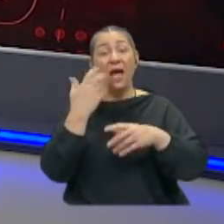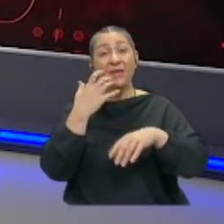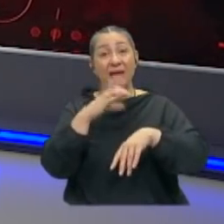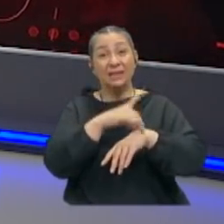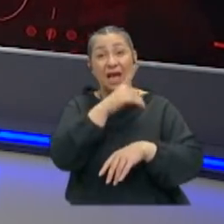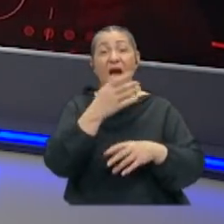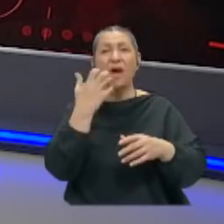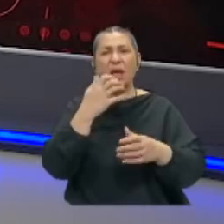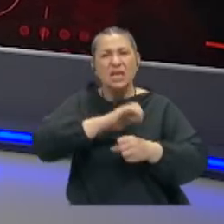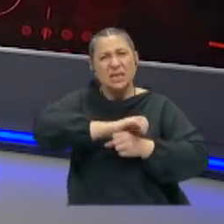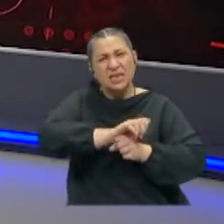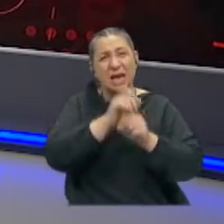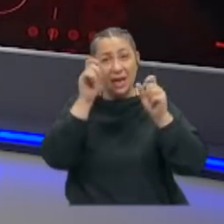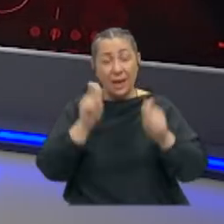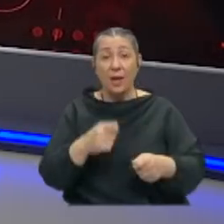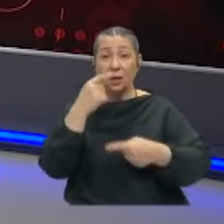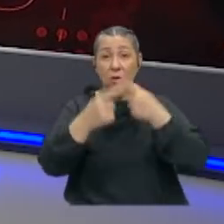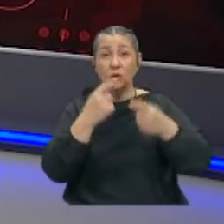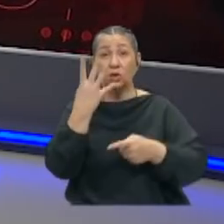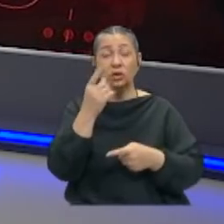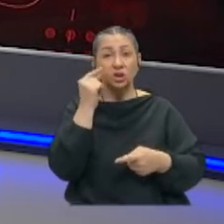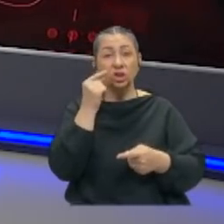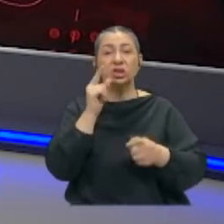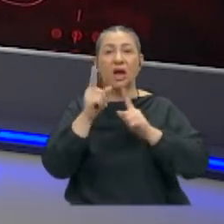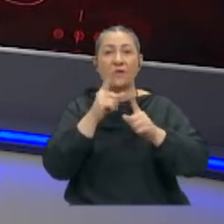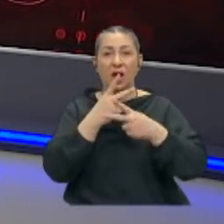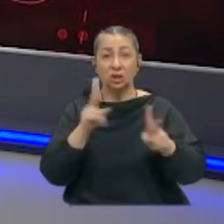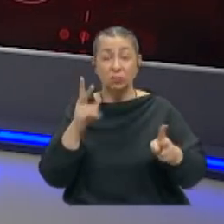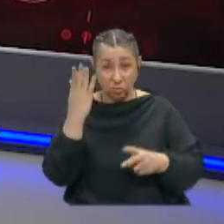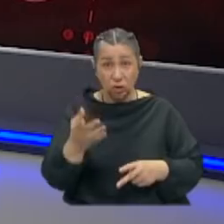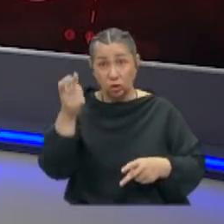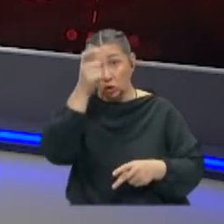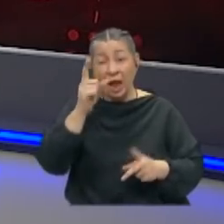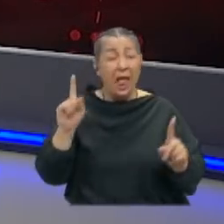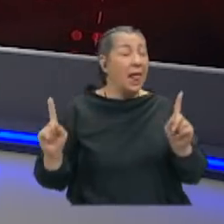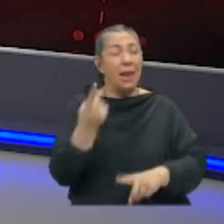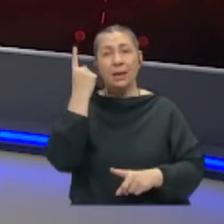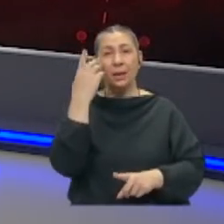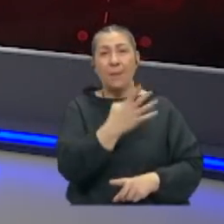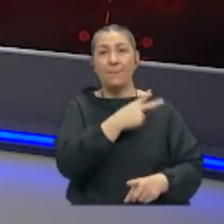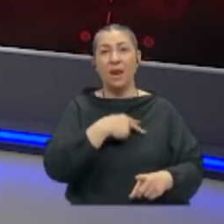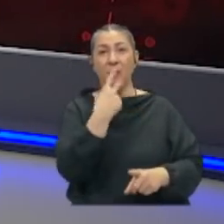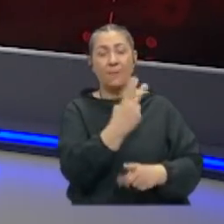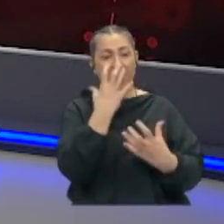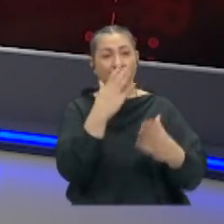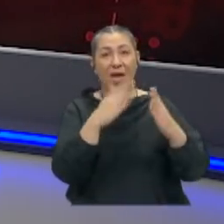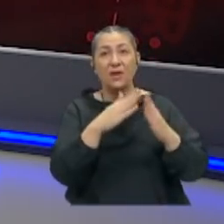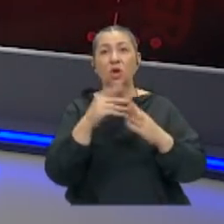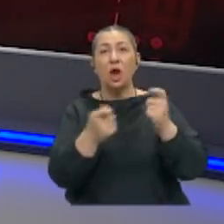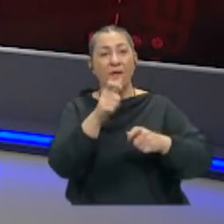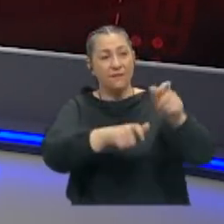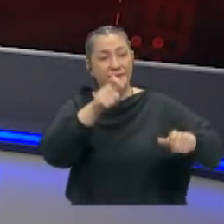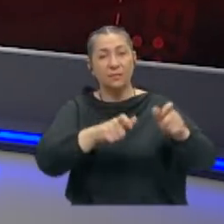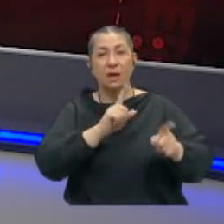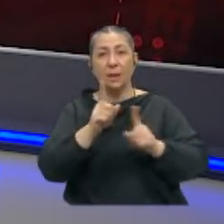Hastanesi'nde hayvanlara kötü muamelede bulunduğu iddiasıyla 4 kişi hakkında dava açılmıştı. Türkiye'de ilk defa belediyenin bakım evindeki